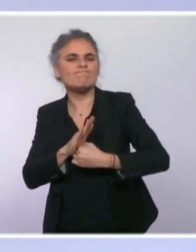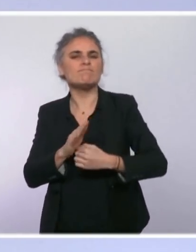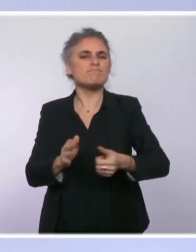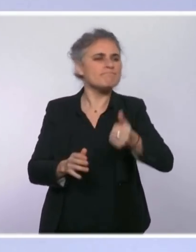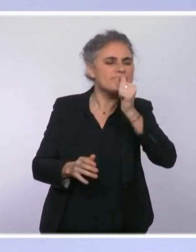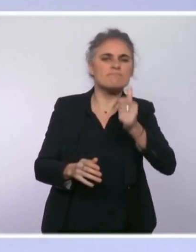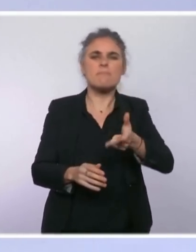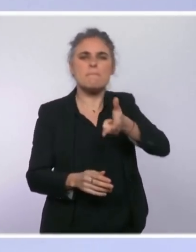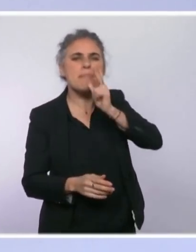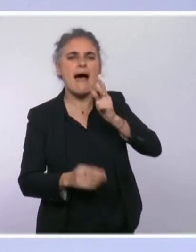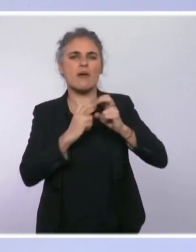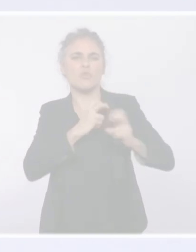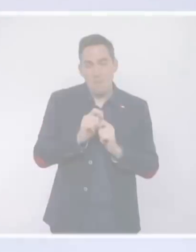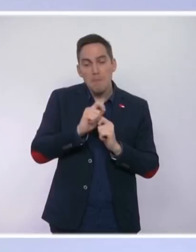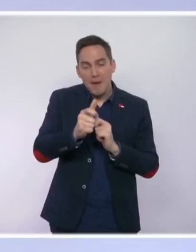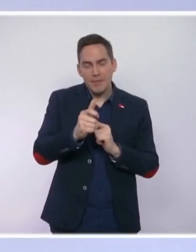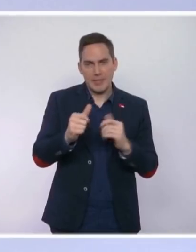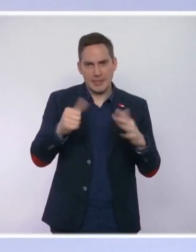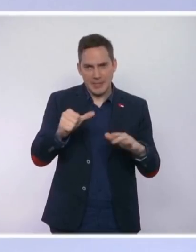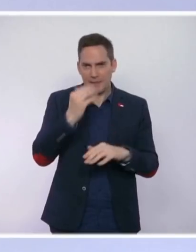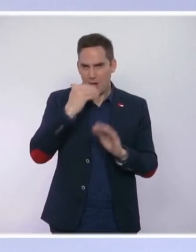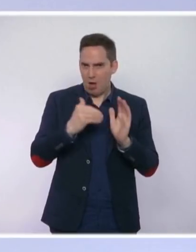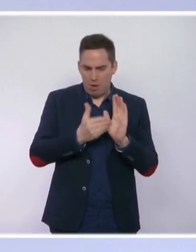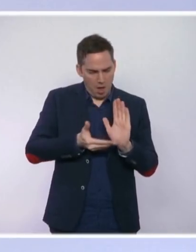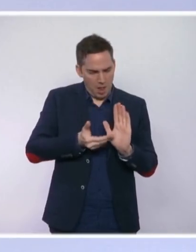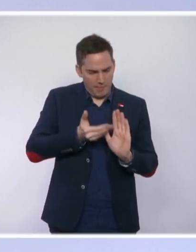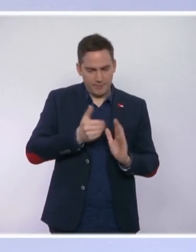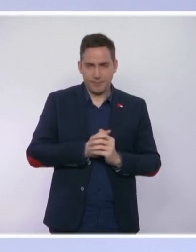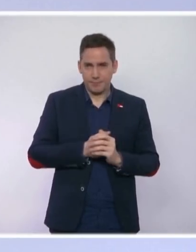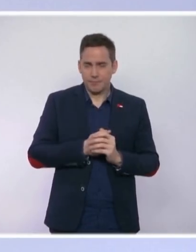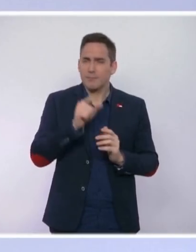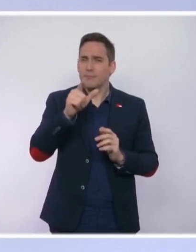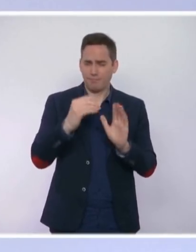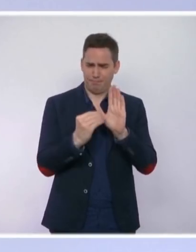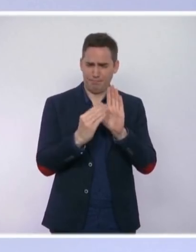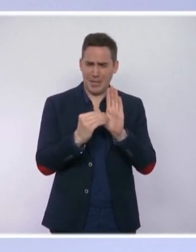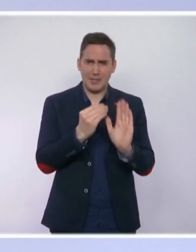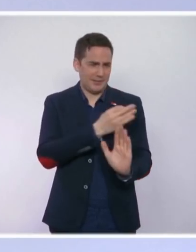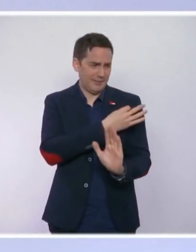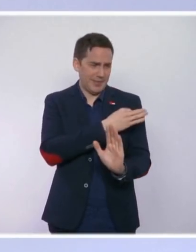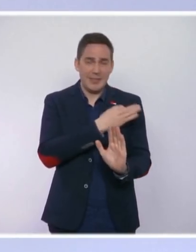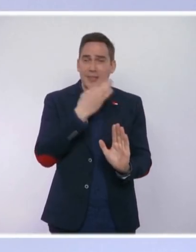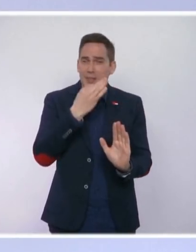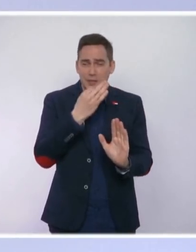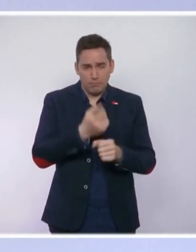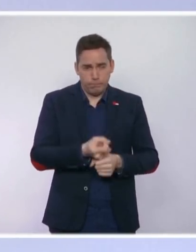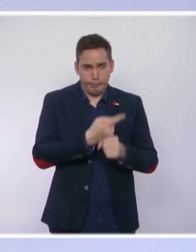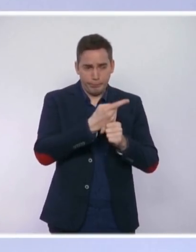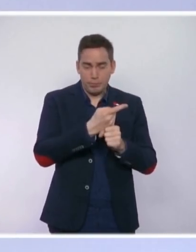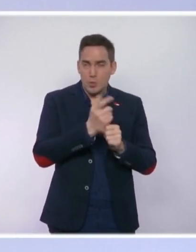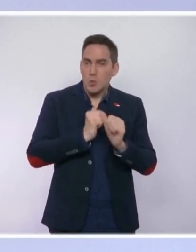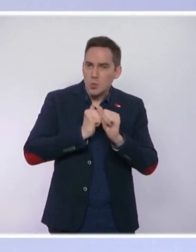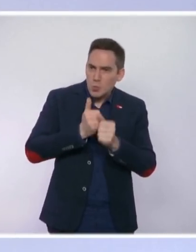dans les bars, les transports ou au cinéma. J'ai toujours dit, s'agissant du pass vaccinal, que nous le lèverons dès lors qu'il y aura eu